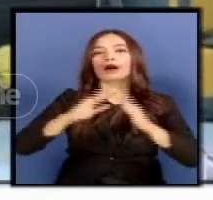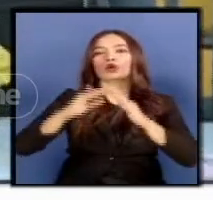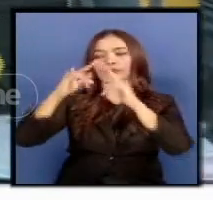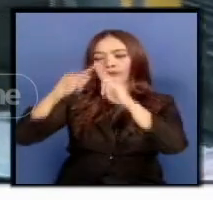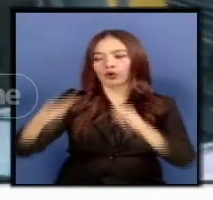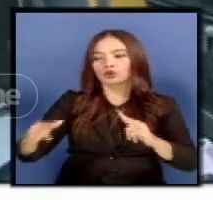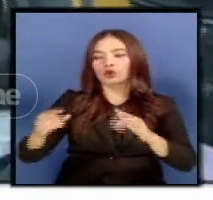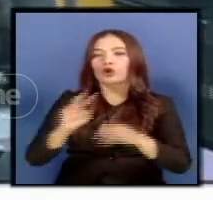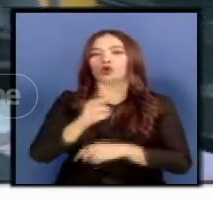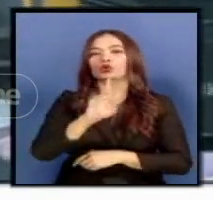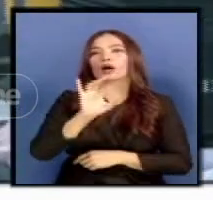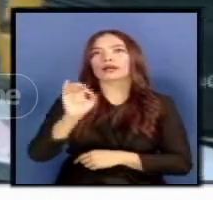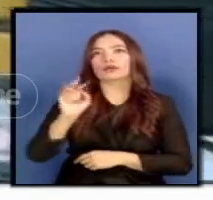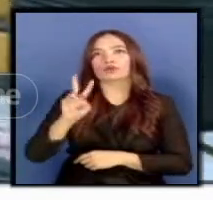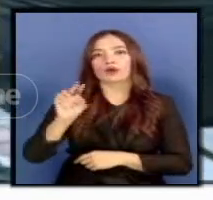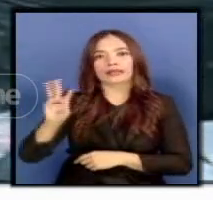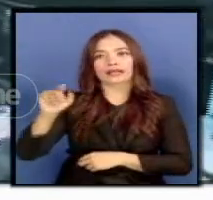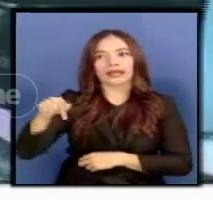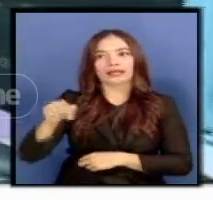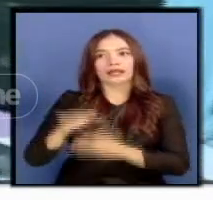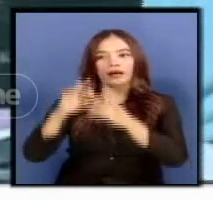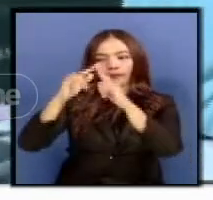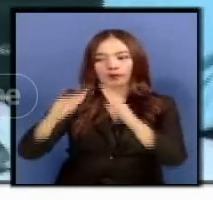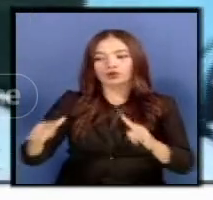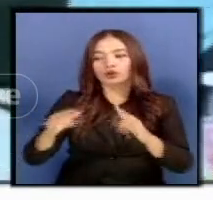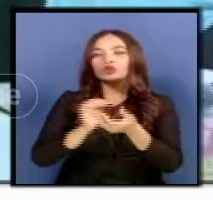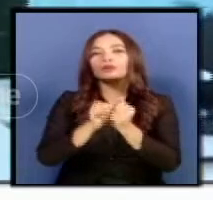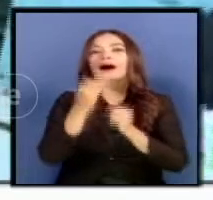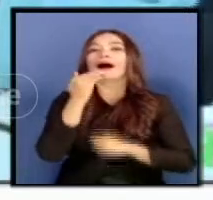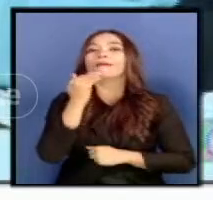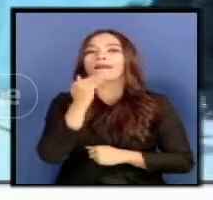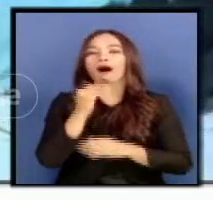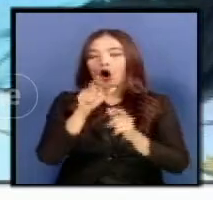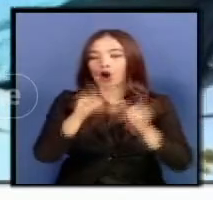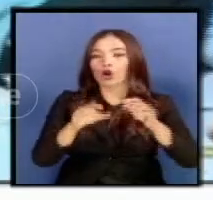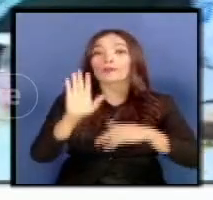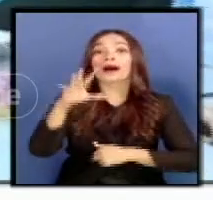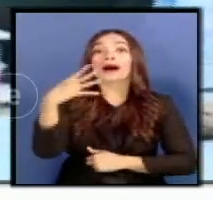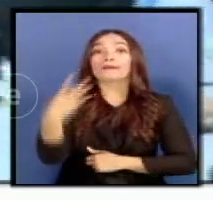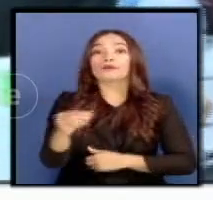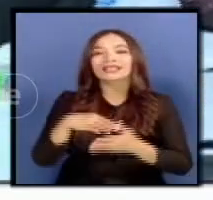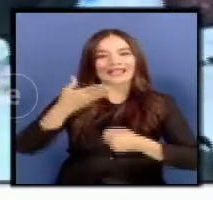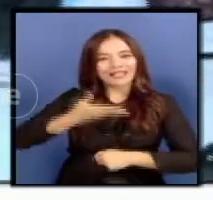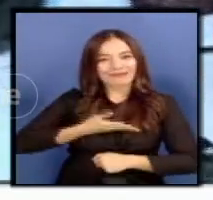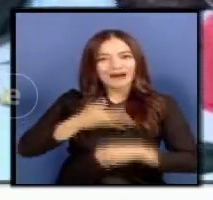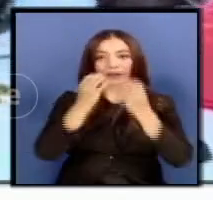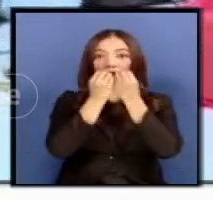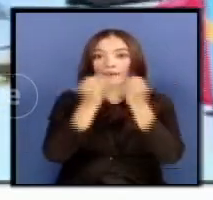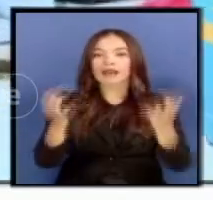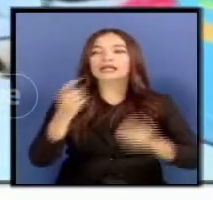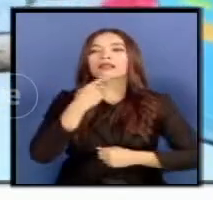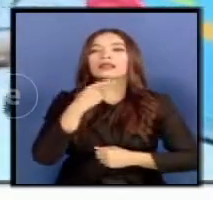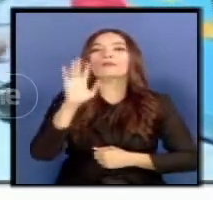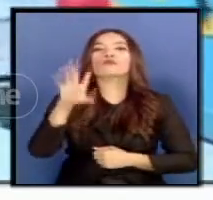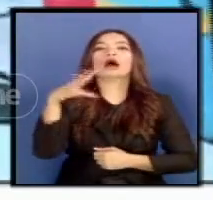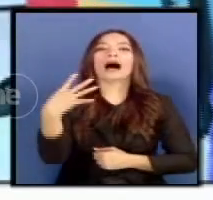Lebaran 2023, posko terpadu untuk bisa memudahkan para pemudik mendapatkan informasi mengenai arus